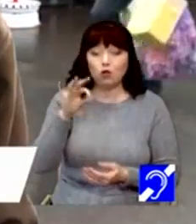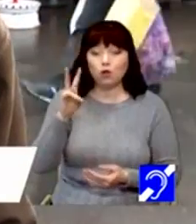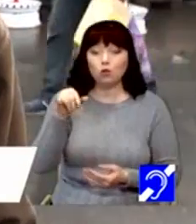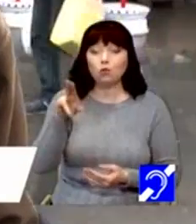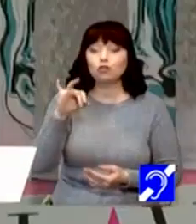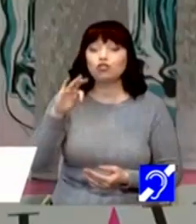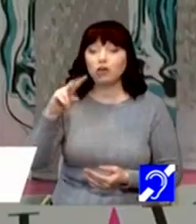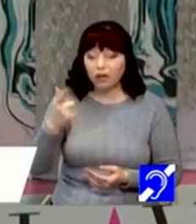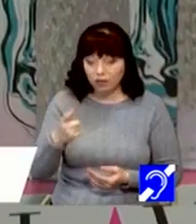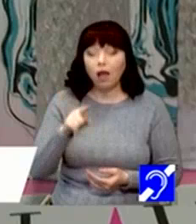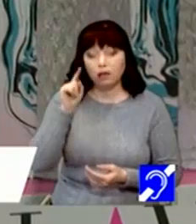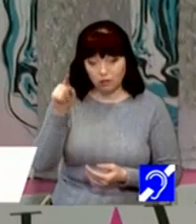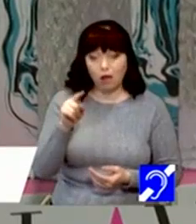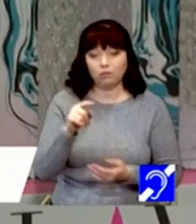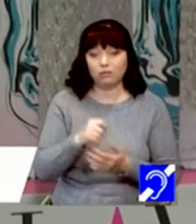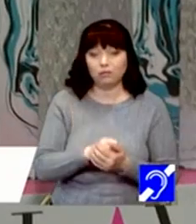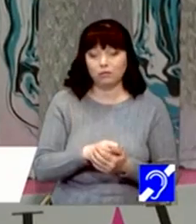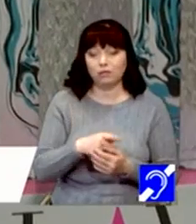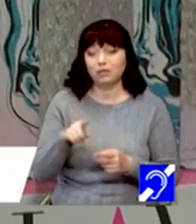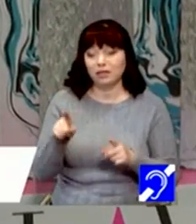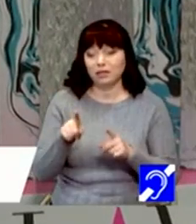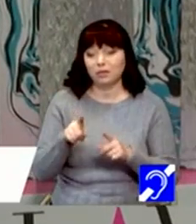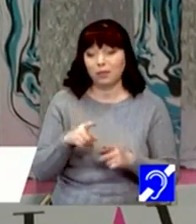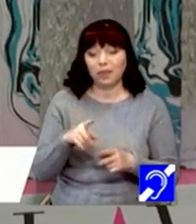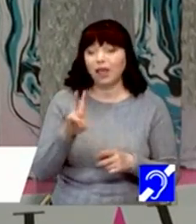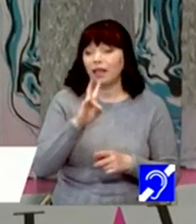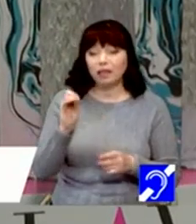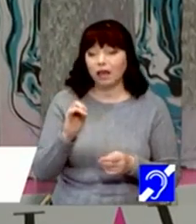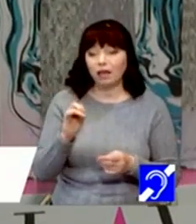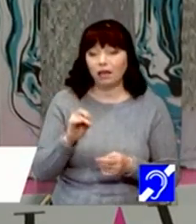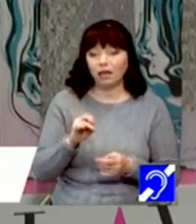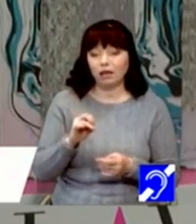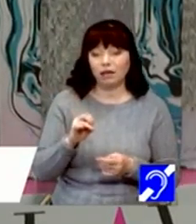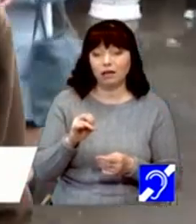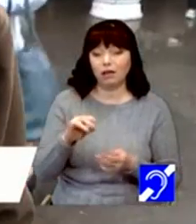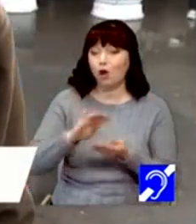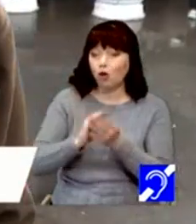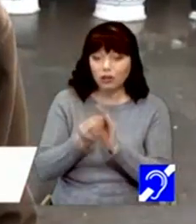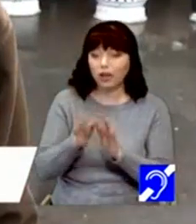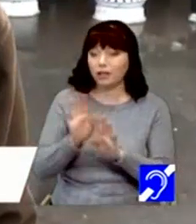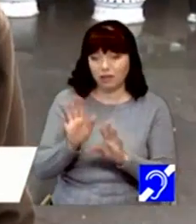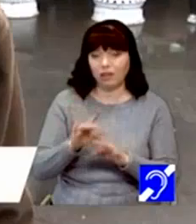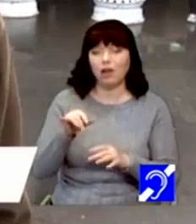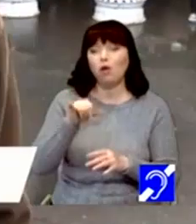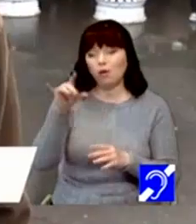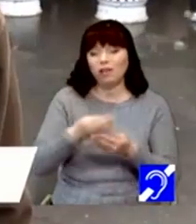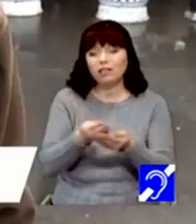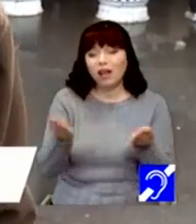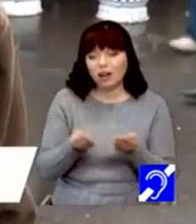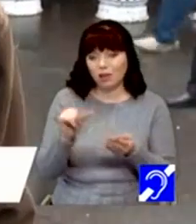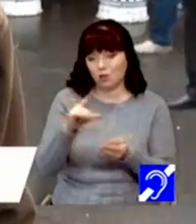o climă out on A prăjiturii nu pot joale nu toti nu știi ce farfuria uitați